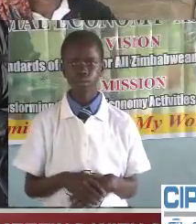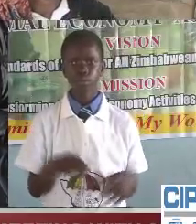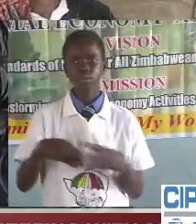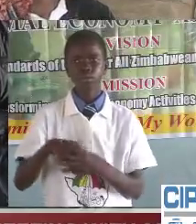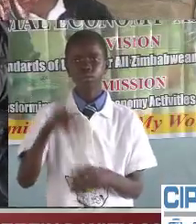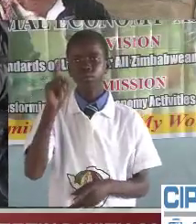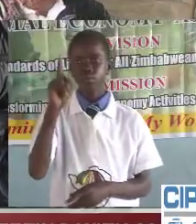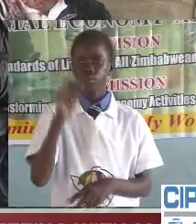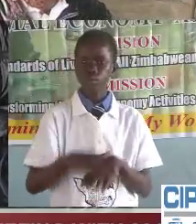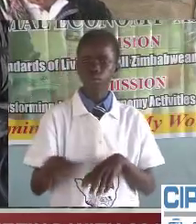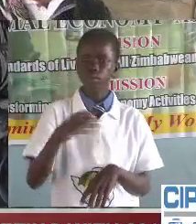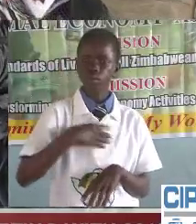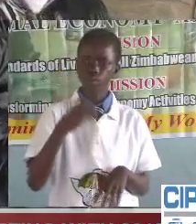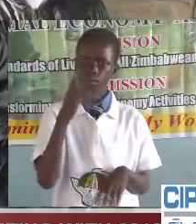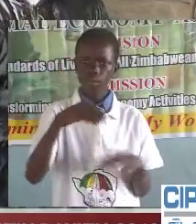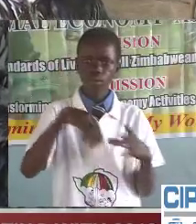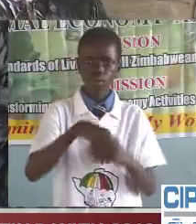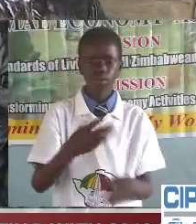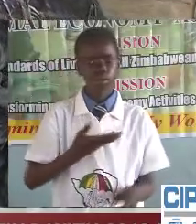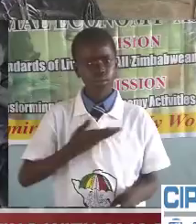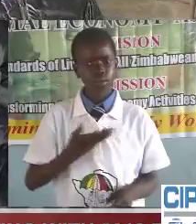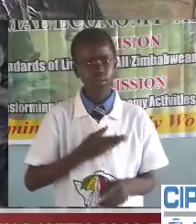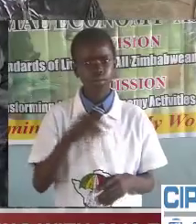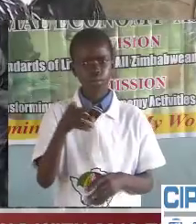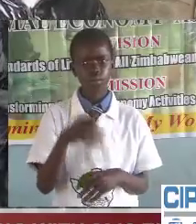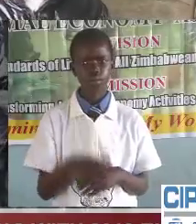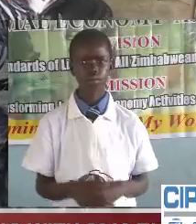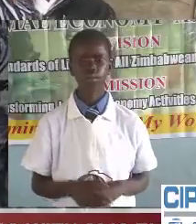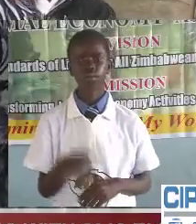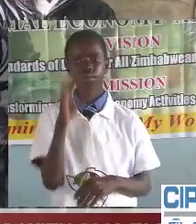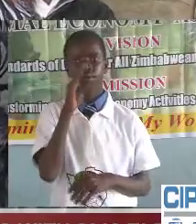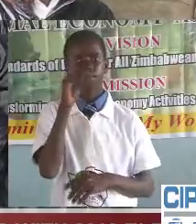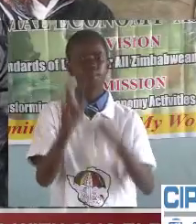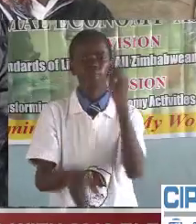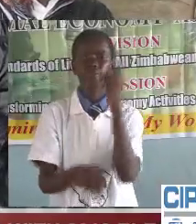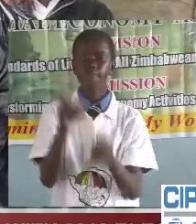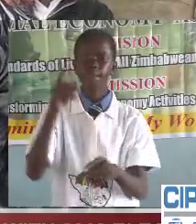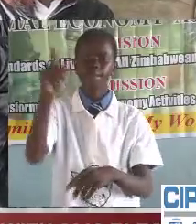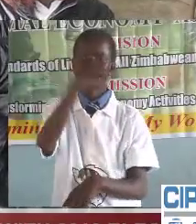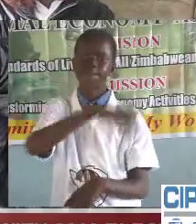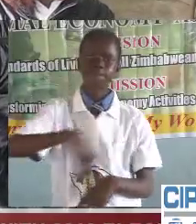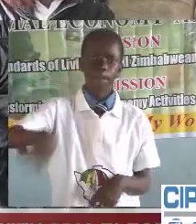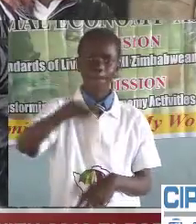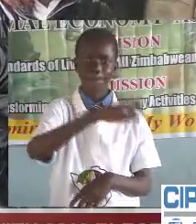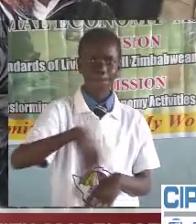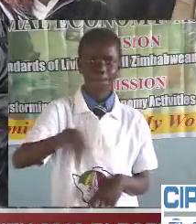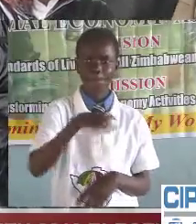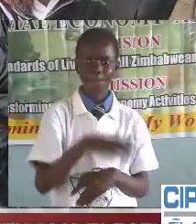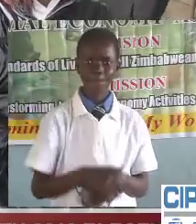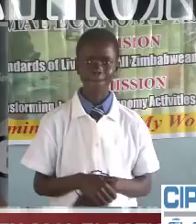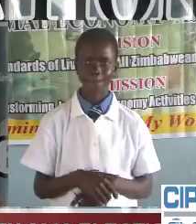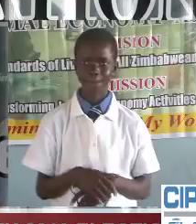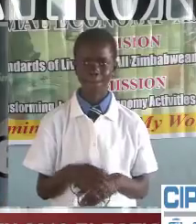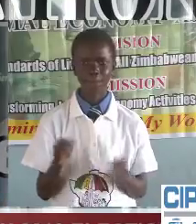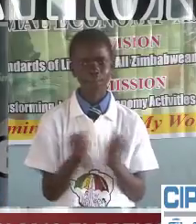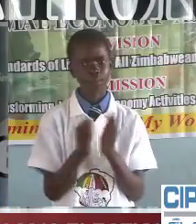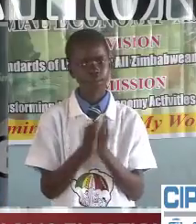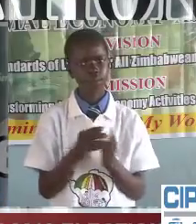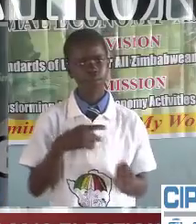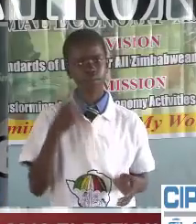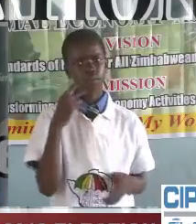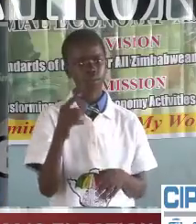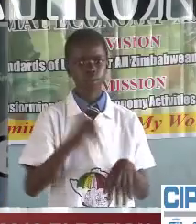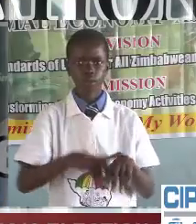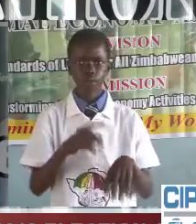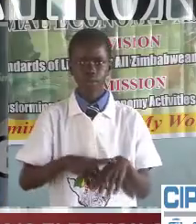ndochokuti pamatarifs aya gore richitanga vanofamba vachitenderera vachitaura tokumbiravo tinenge tiri pamuchike honguva